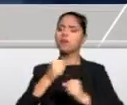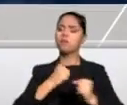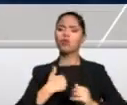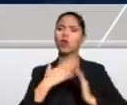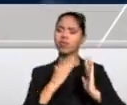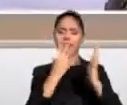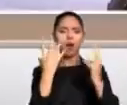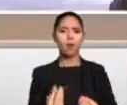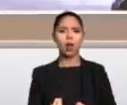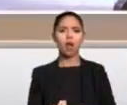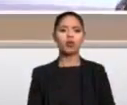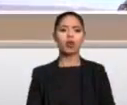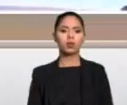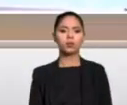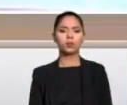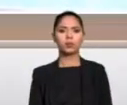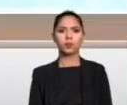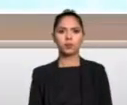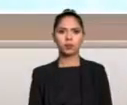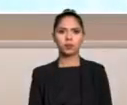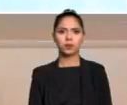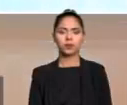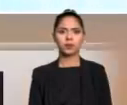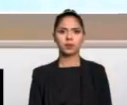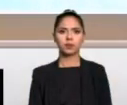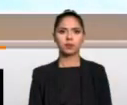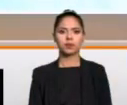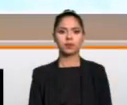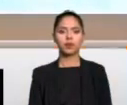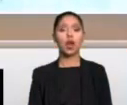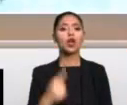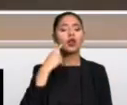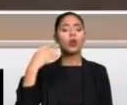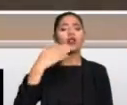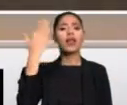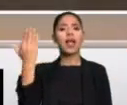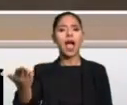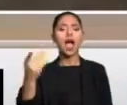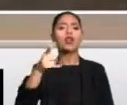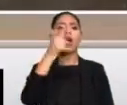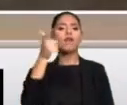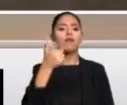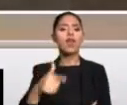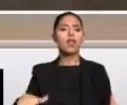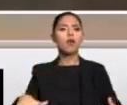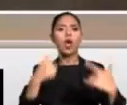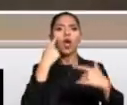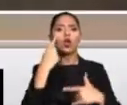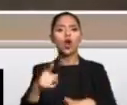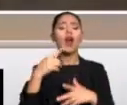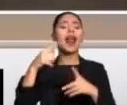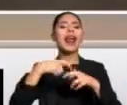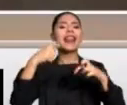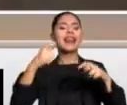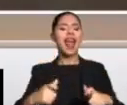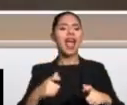almayı sürdüreceğiz. Ya Allah! Bismillah. Cumhurbaşkanı Erdoğan video konferans yoluyla Reyhanlı Barajı'nın